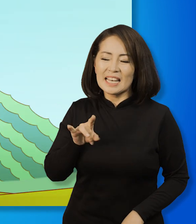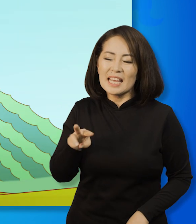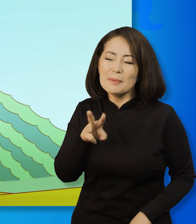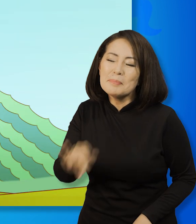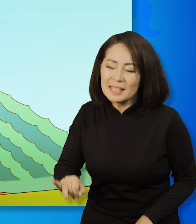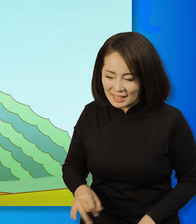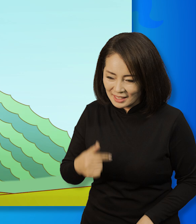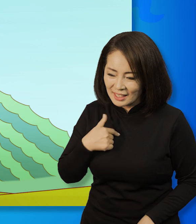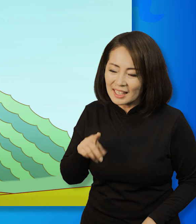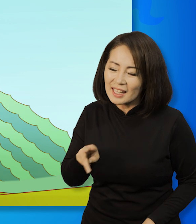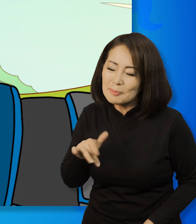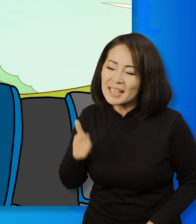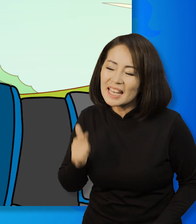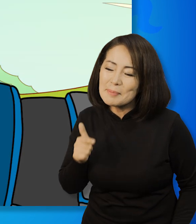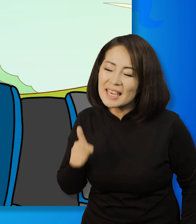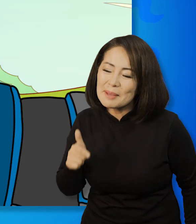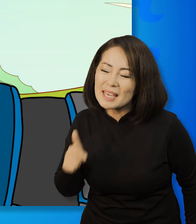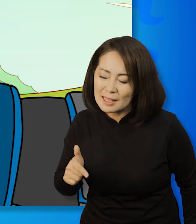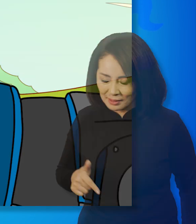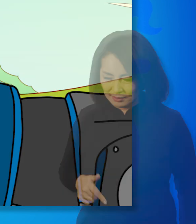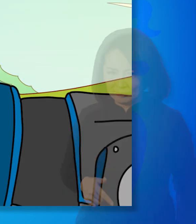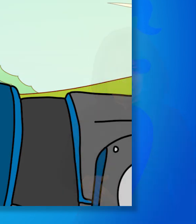Бишээ, грэми.